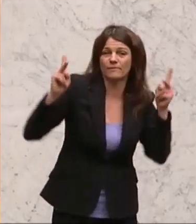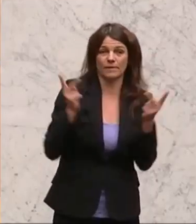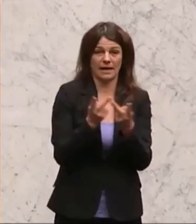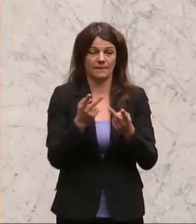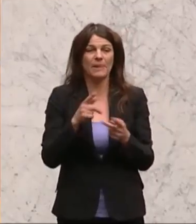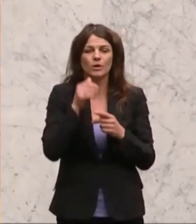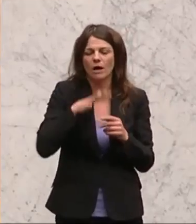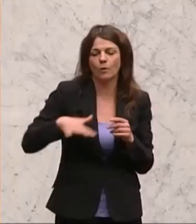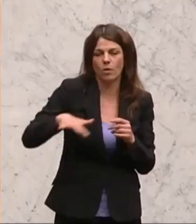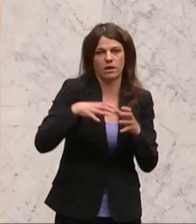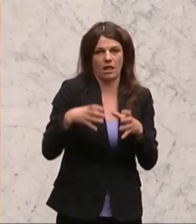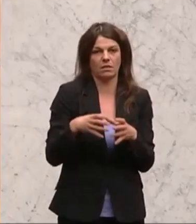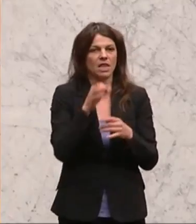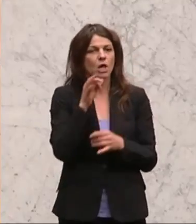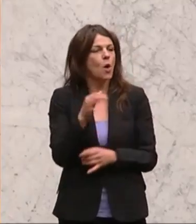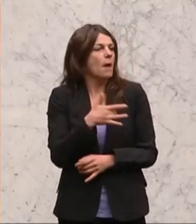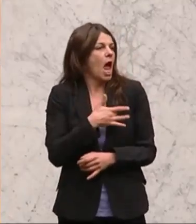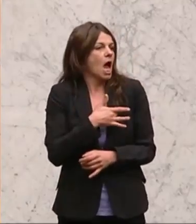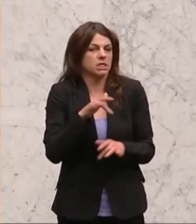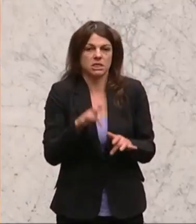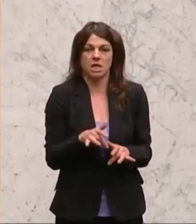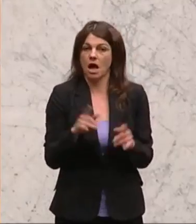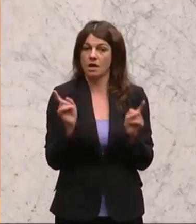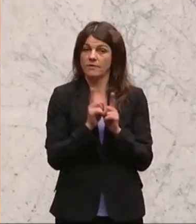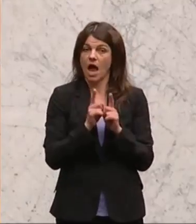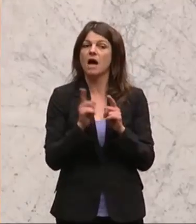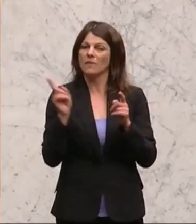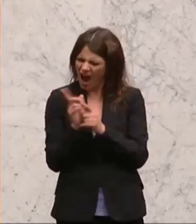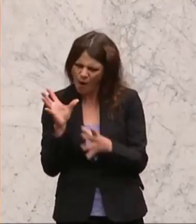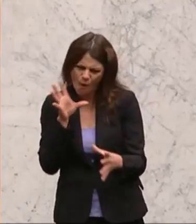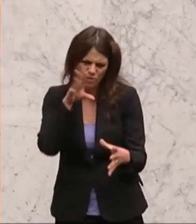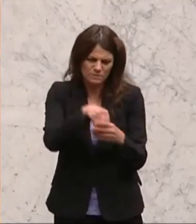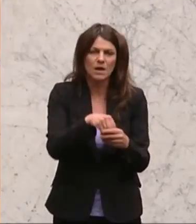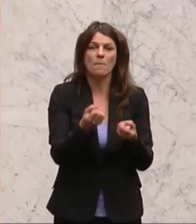Kontinent nicht nur in ihrem Herzen trägt, sondern auch weiterhin in ihrer Politik umsetzen will.